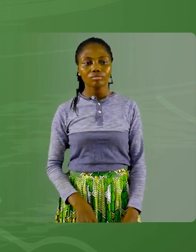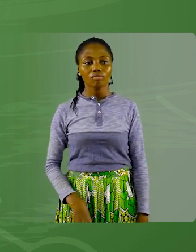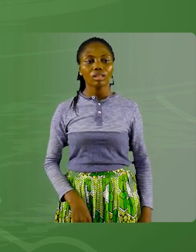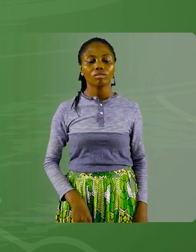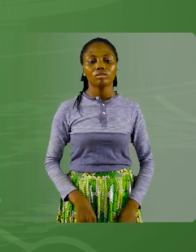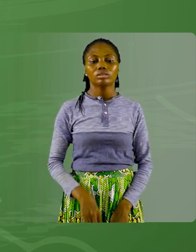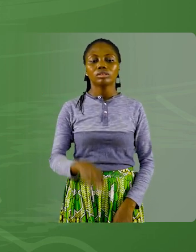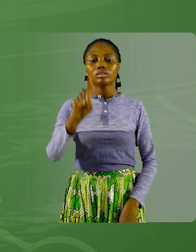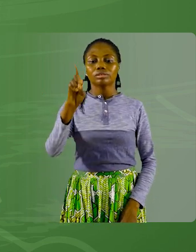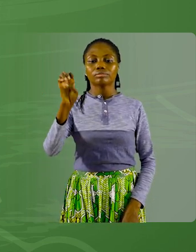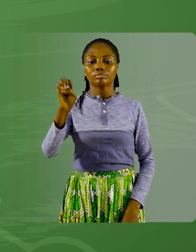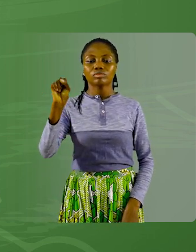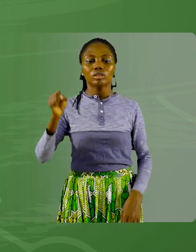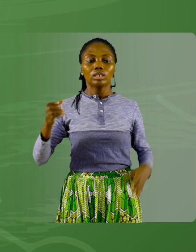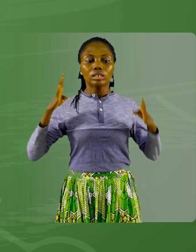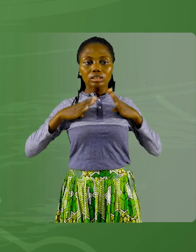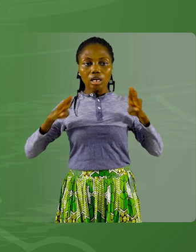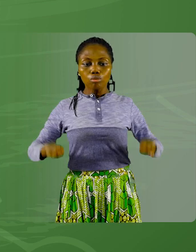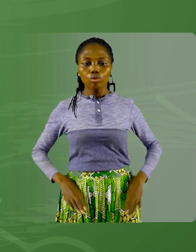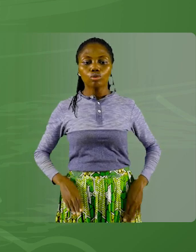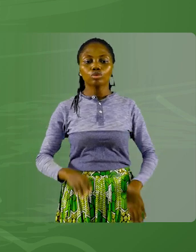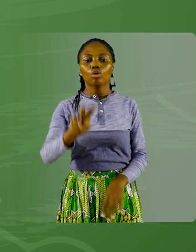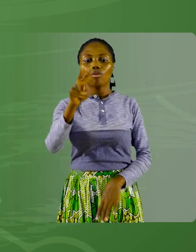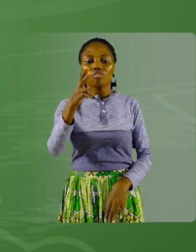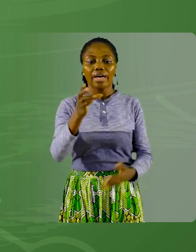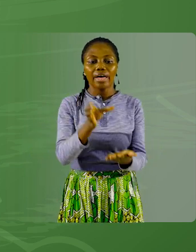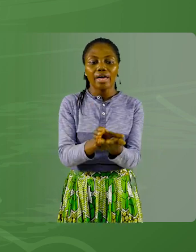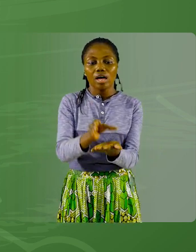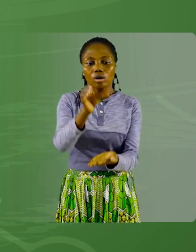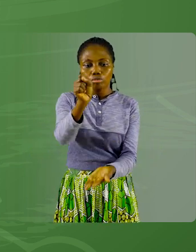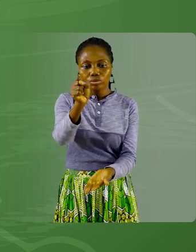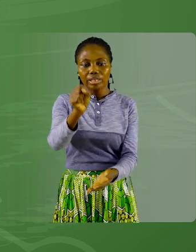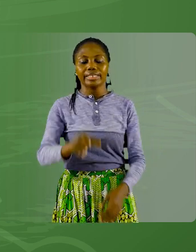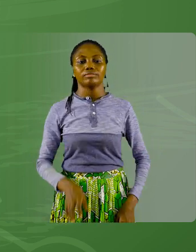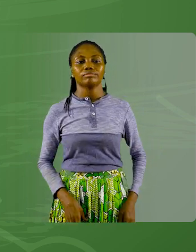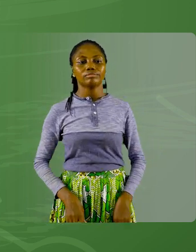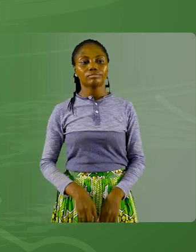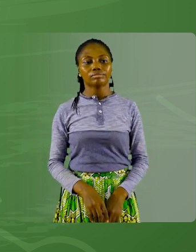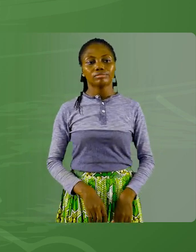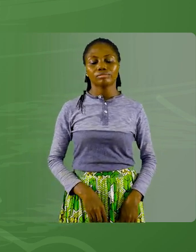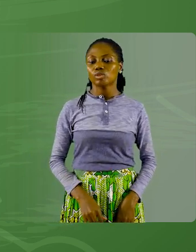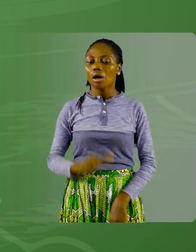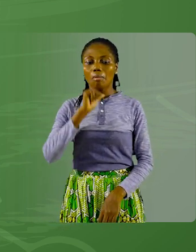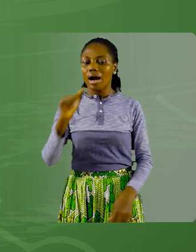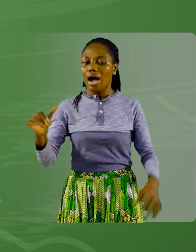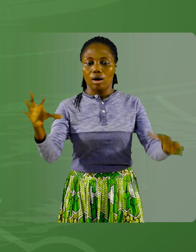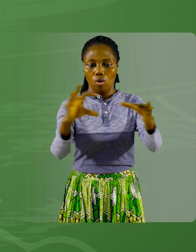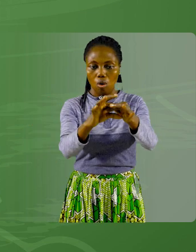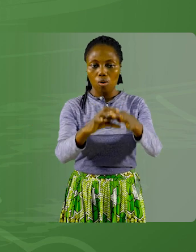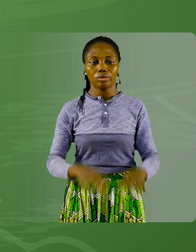Des blouses vert bouteille. Des blouses vert bouteille. Il n'y a pas d'accord.